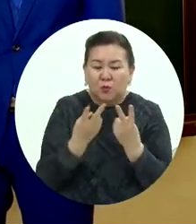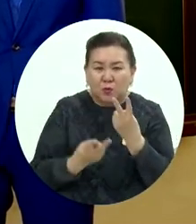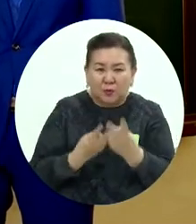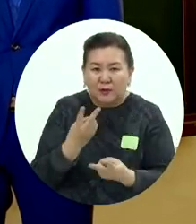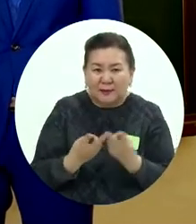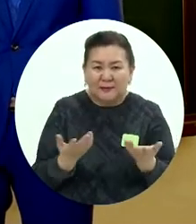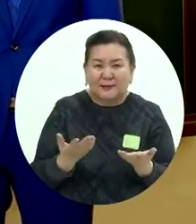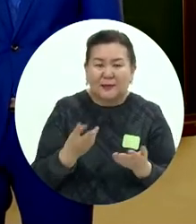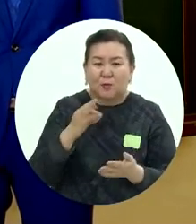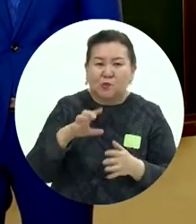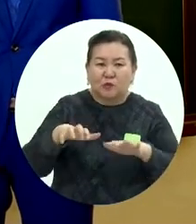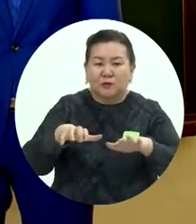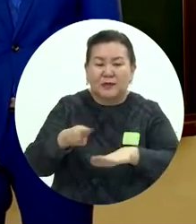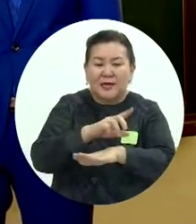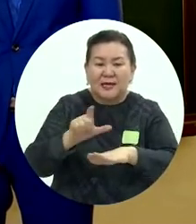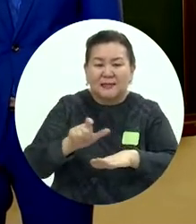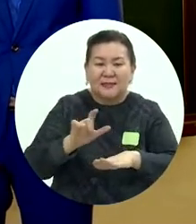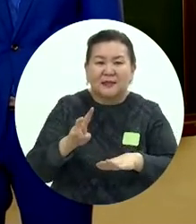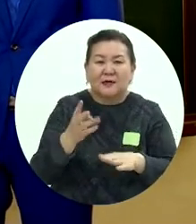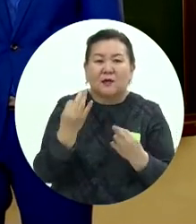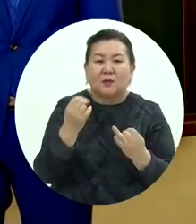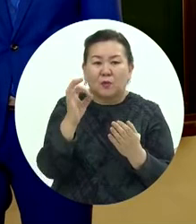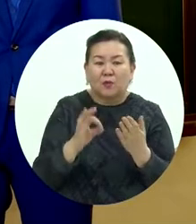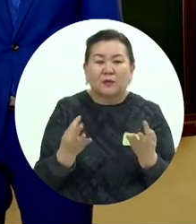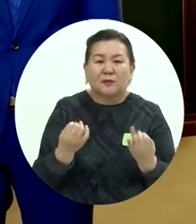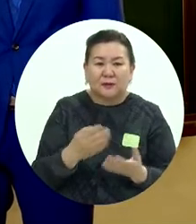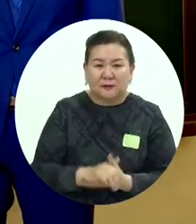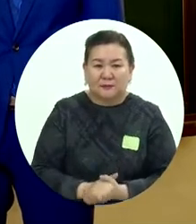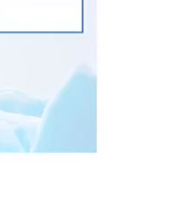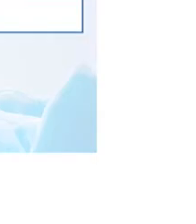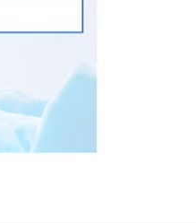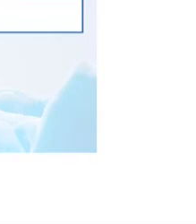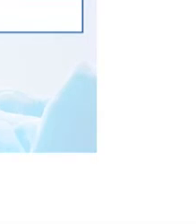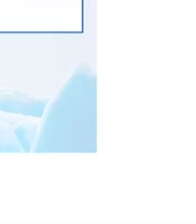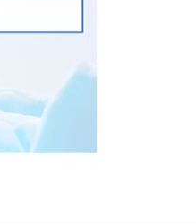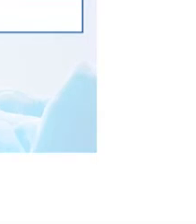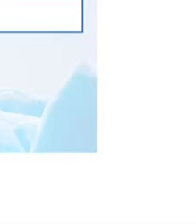ажиллагаа, вэд нь мөсөн голын эвдлэх үйл ажиллагаа гэсэн гурван төвлөөс сонгох нь байна.